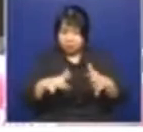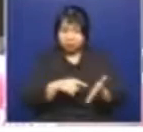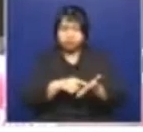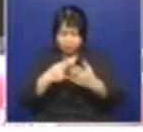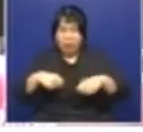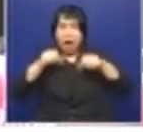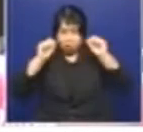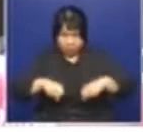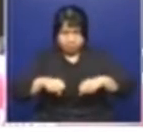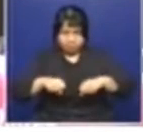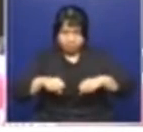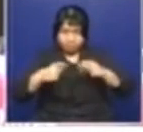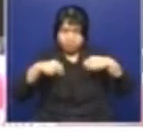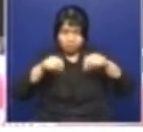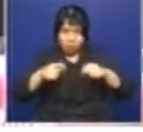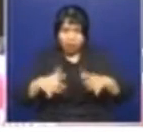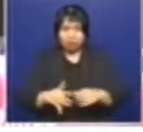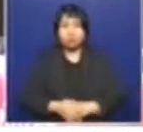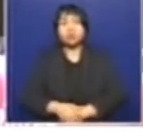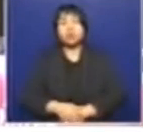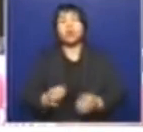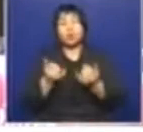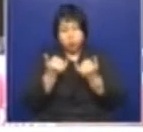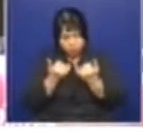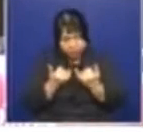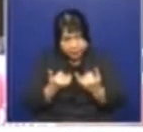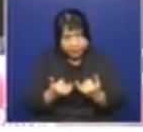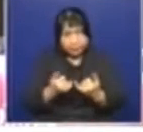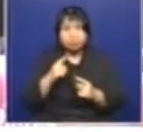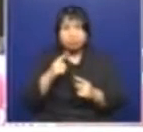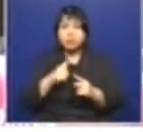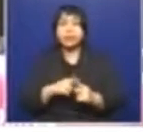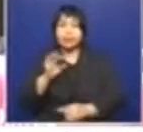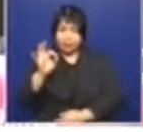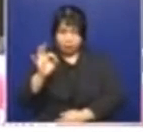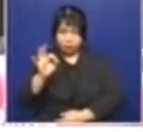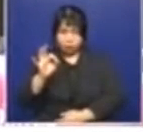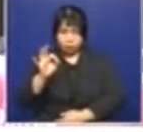มัติท่านครับวันนี้คือเดือนกันยายน